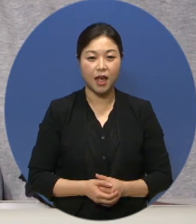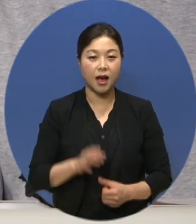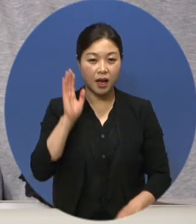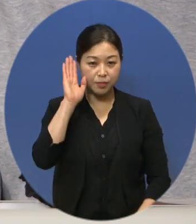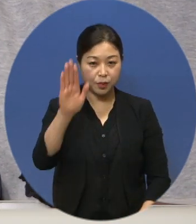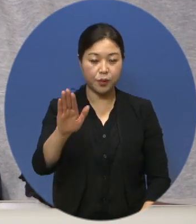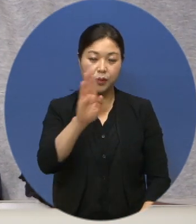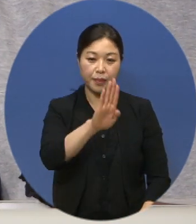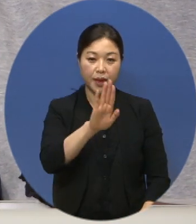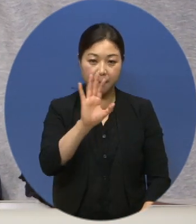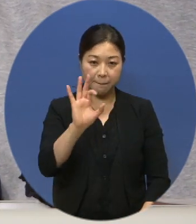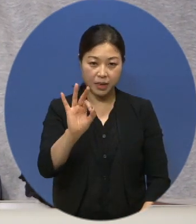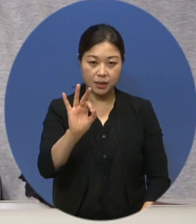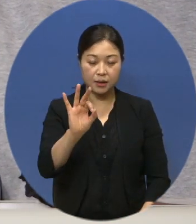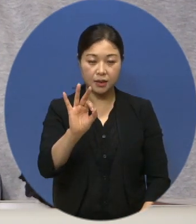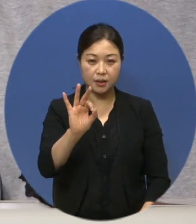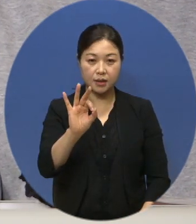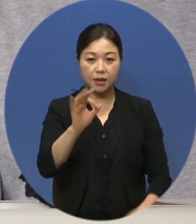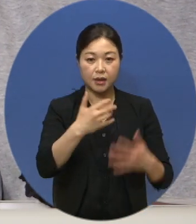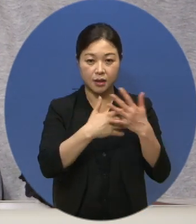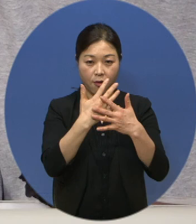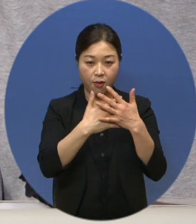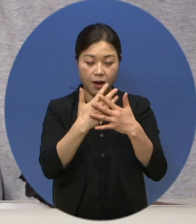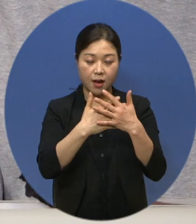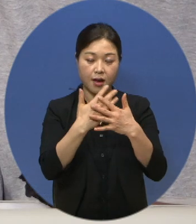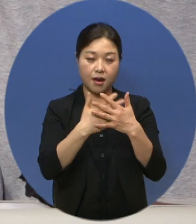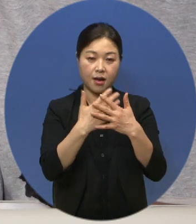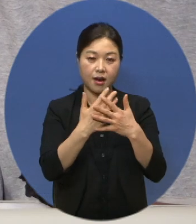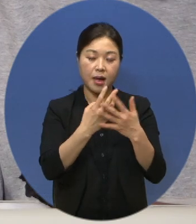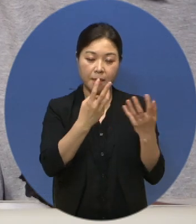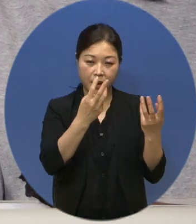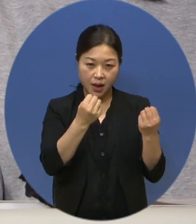앞으로 이런 베리어 프리